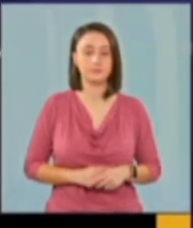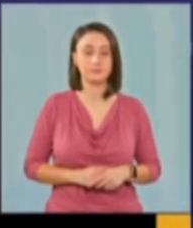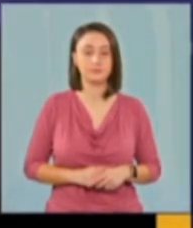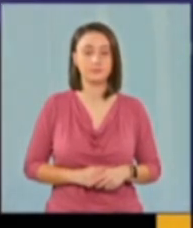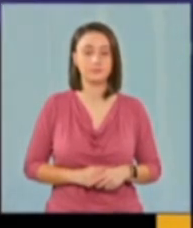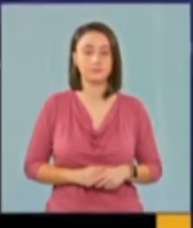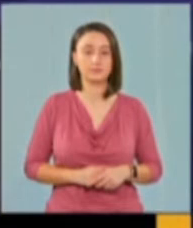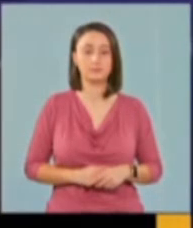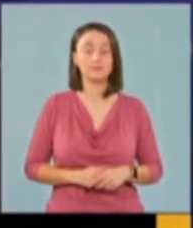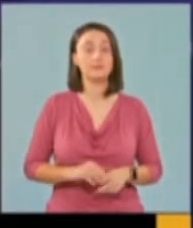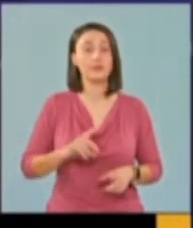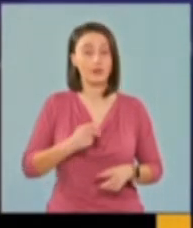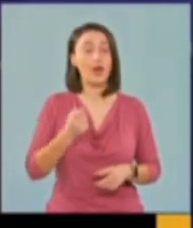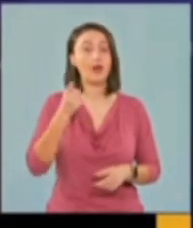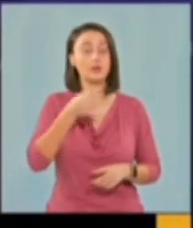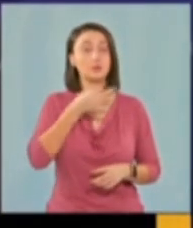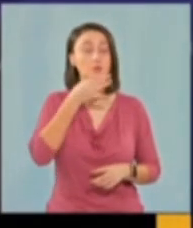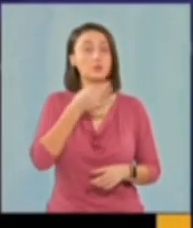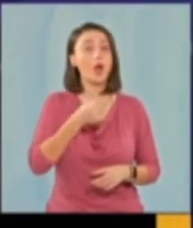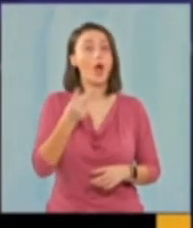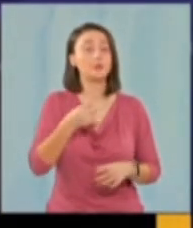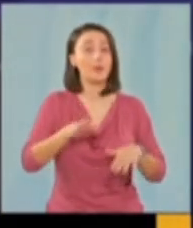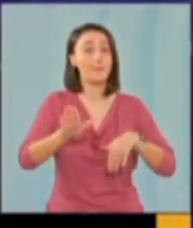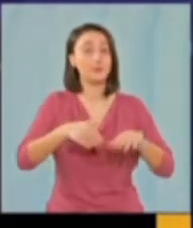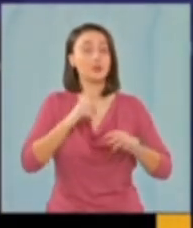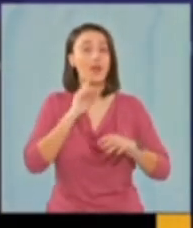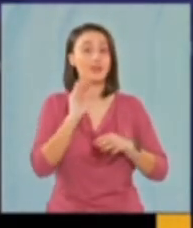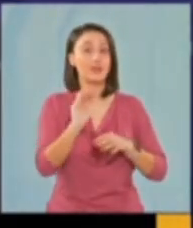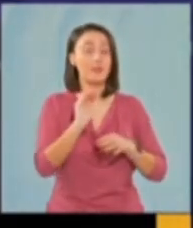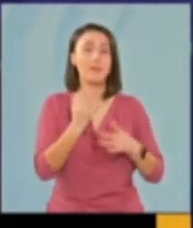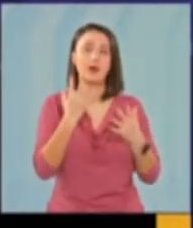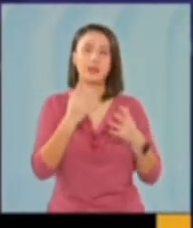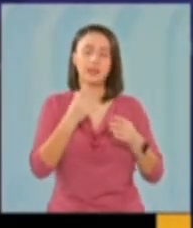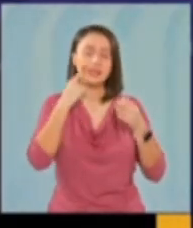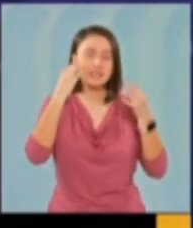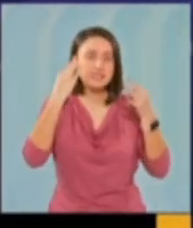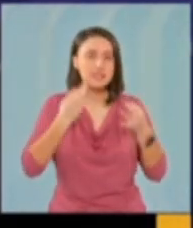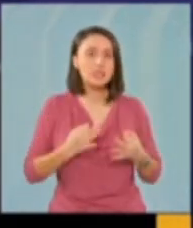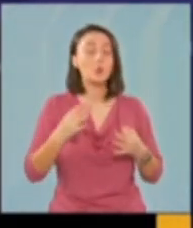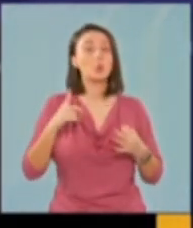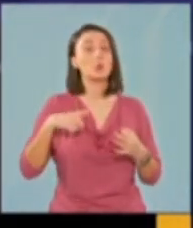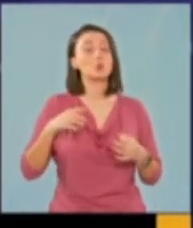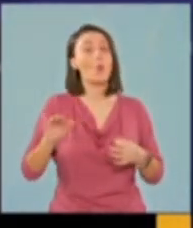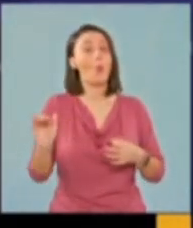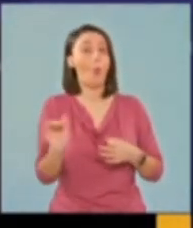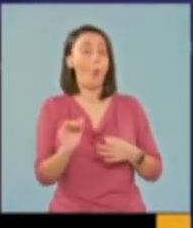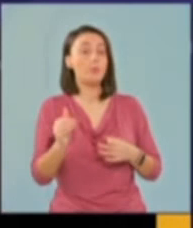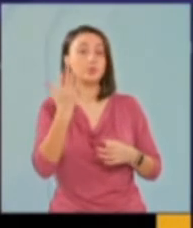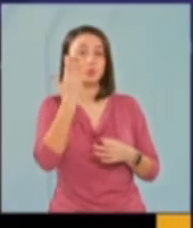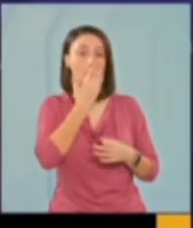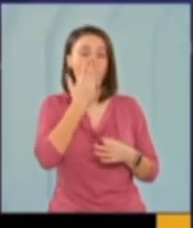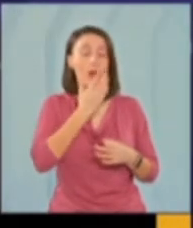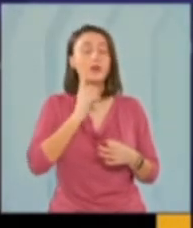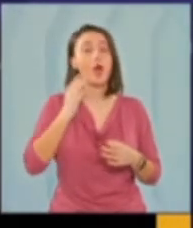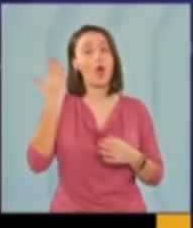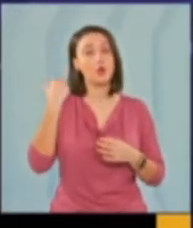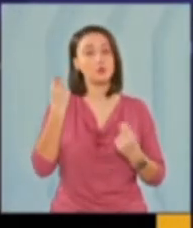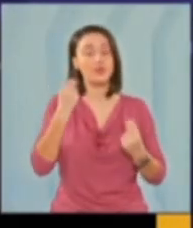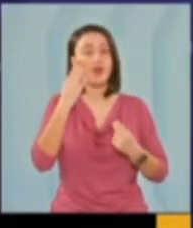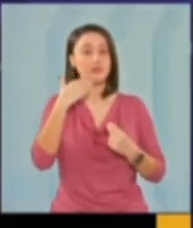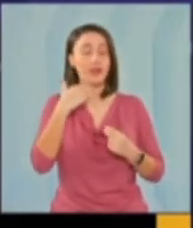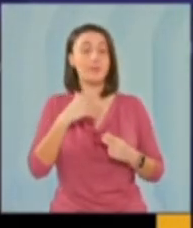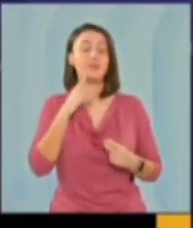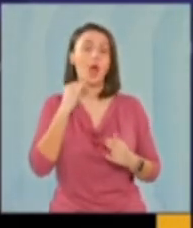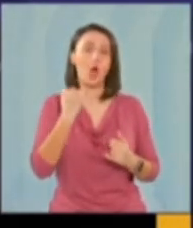Da. Aceasta a fost reacția celor doi miniștri la întrebarea cât de în siguranță sunt copiii în școli în urmă cu doar câteva